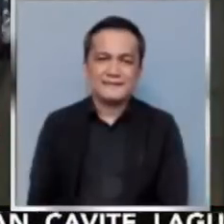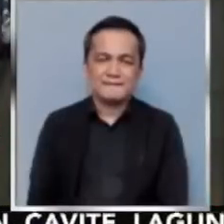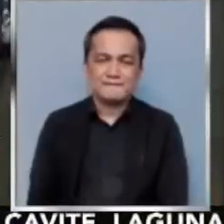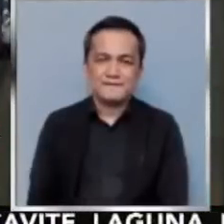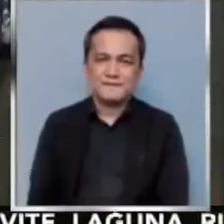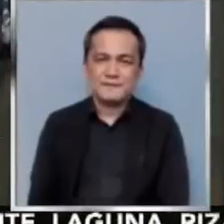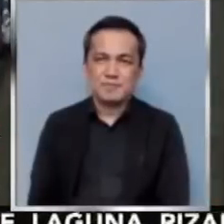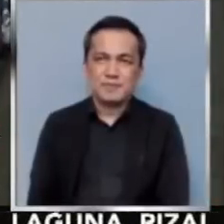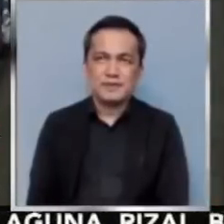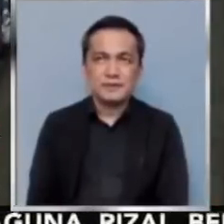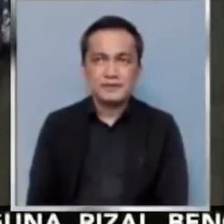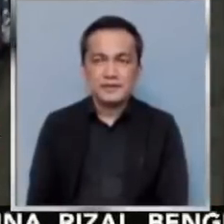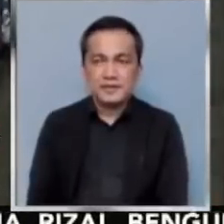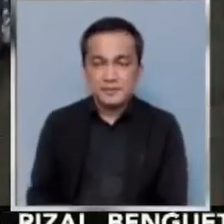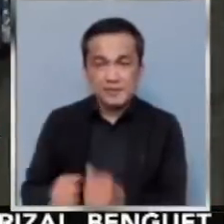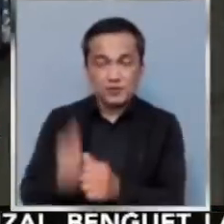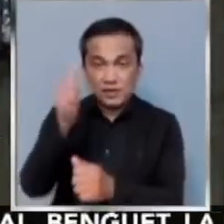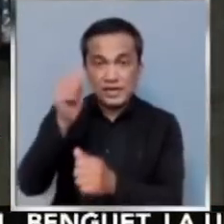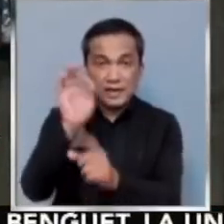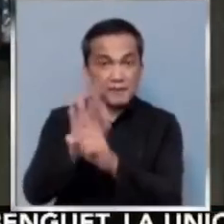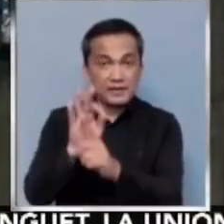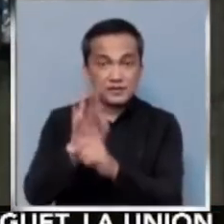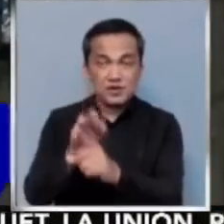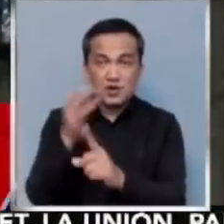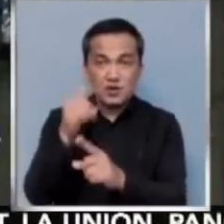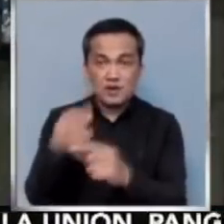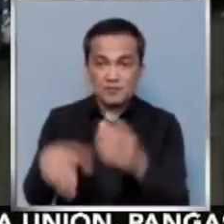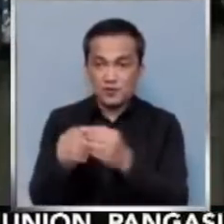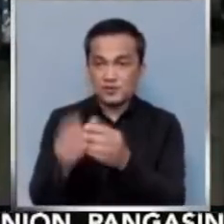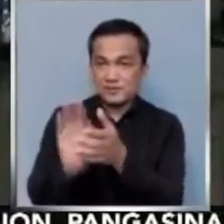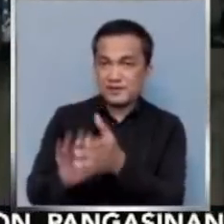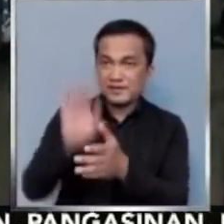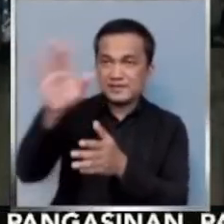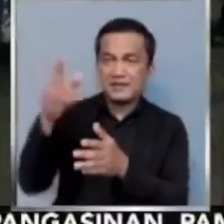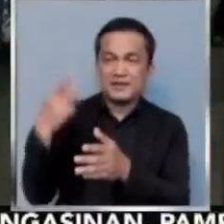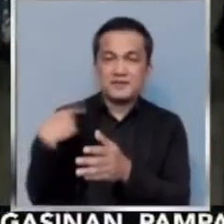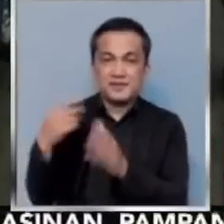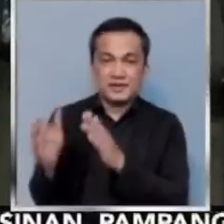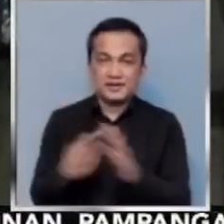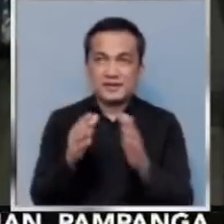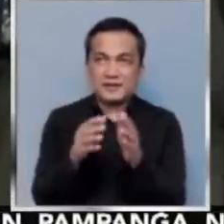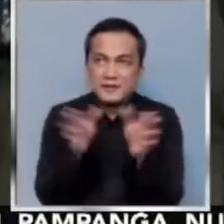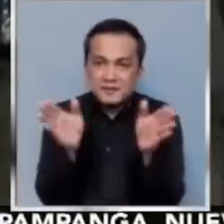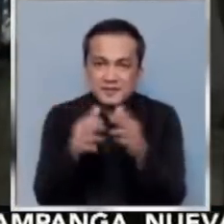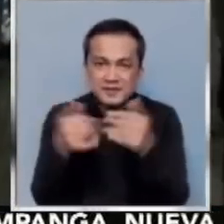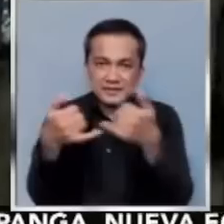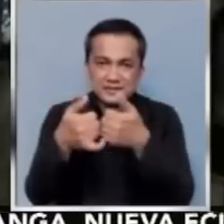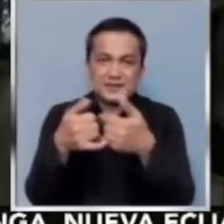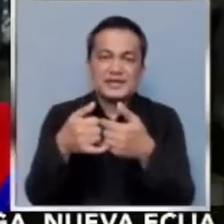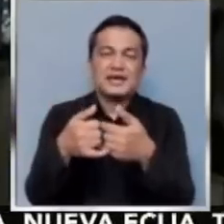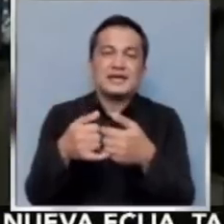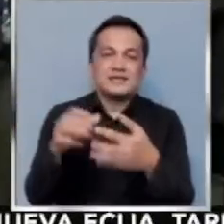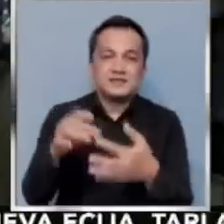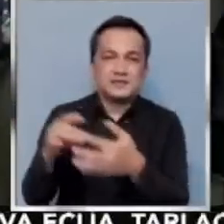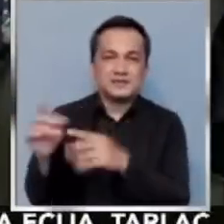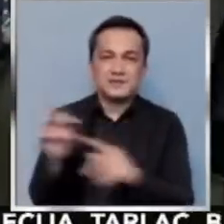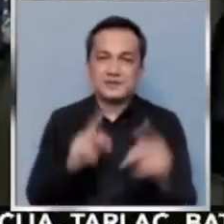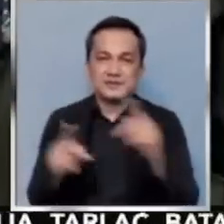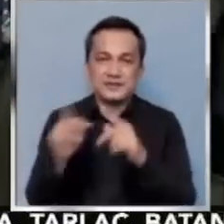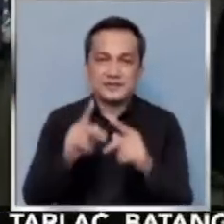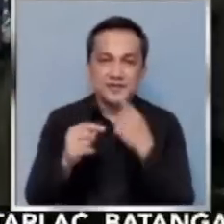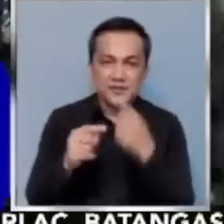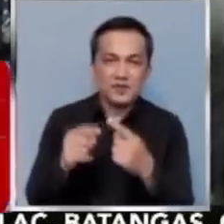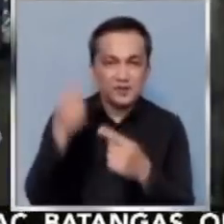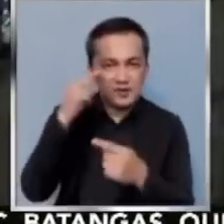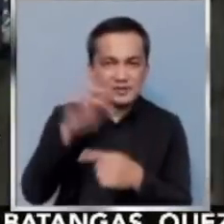Pag-i ang fans dahil bukod sa basketball game, pero pang inihanda ng mga minigames at espesyal na performance si Sparkle Star Zephany para sa kanila.